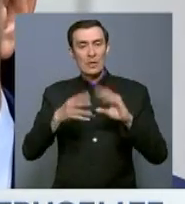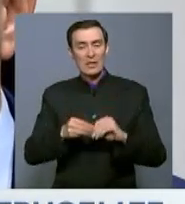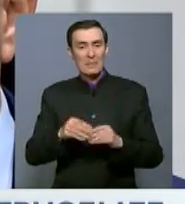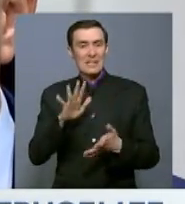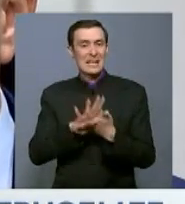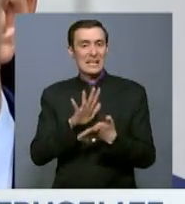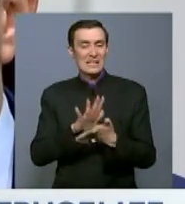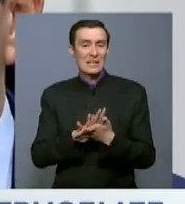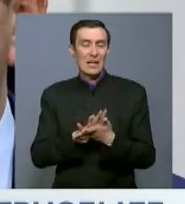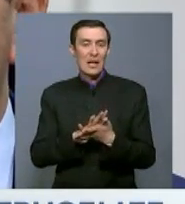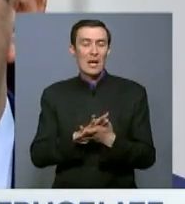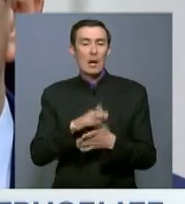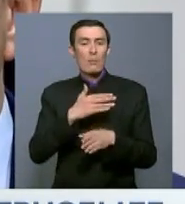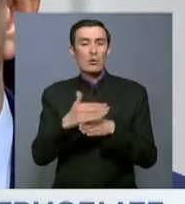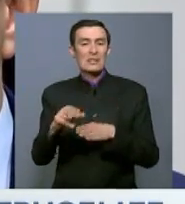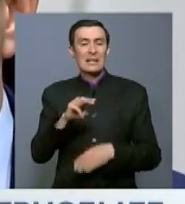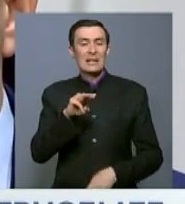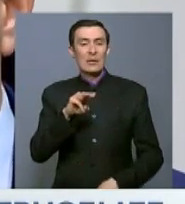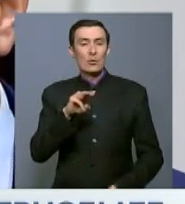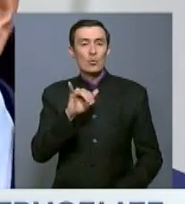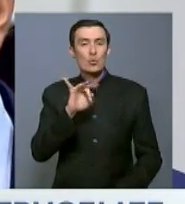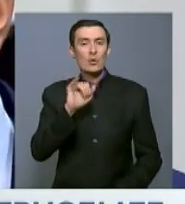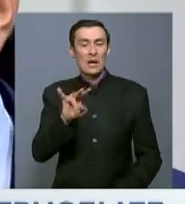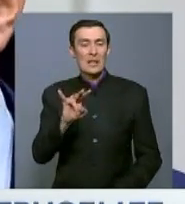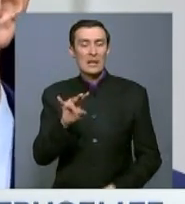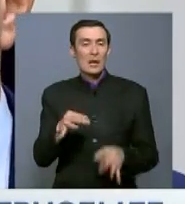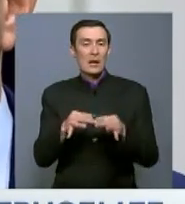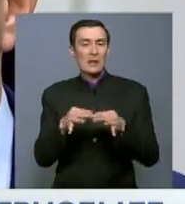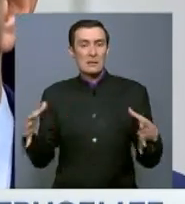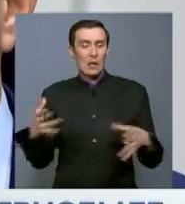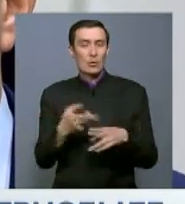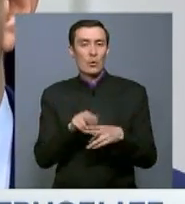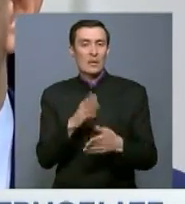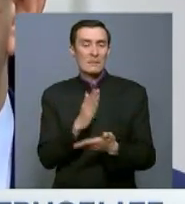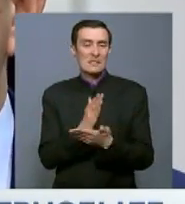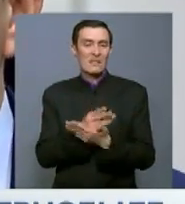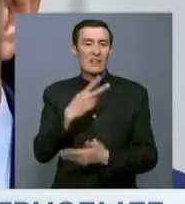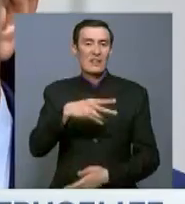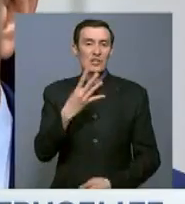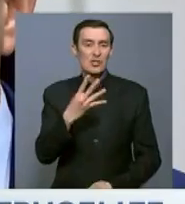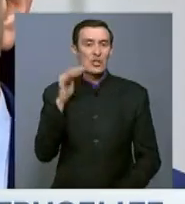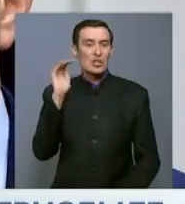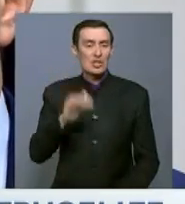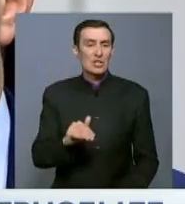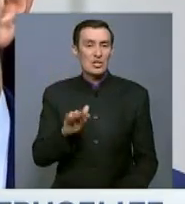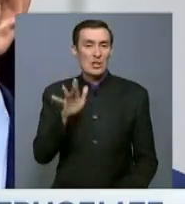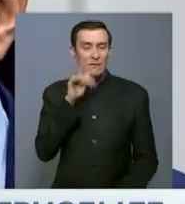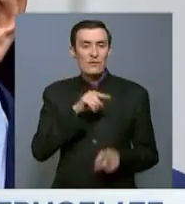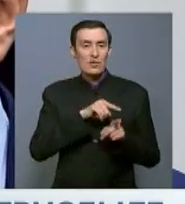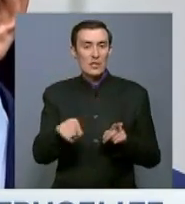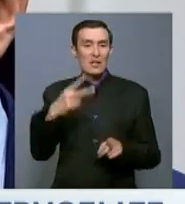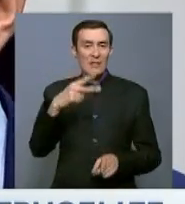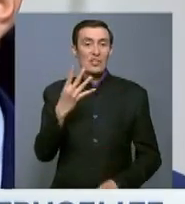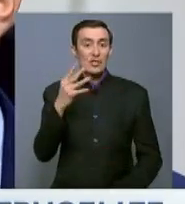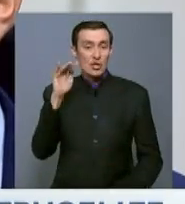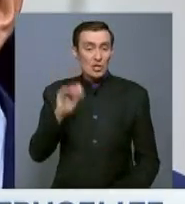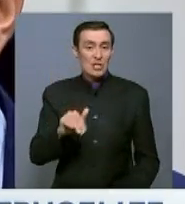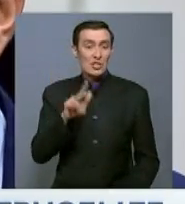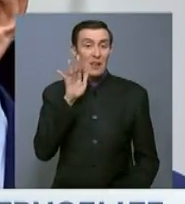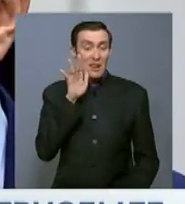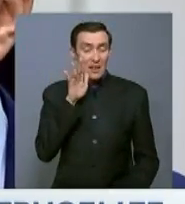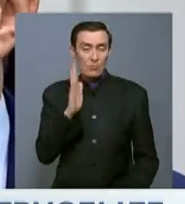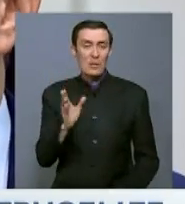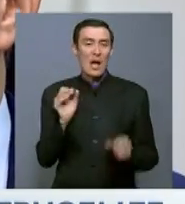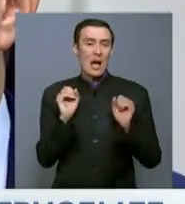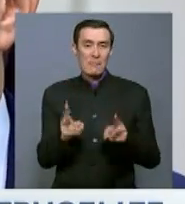исследований загрязнена трансурановыми элементами, период полураспада которых составляет 24 тысячи лет. То есть 24 тысячи лет там опасно